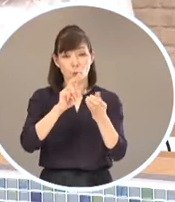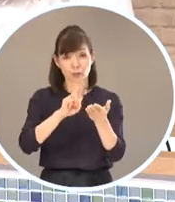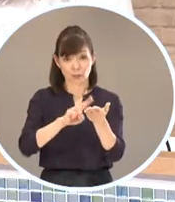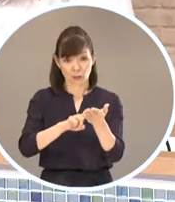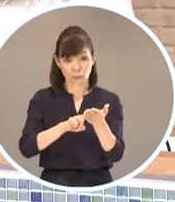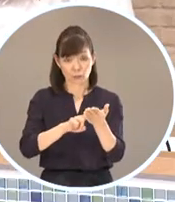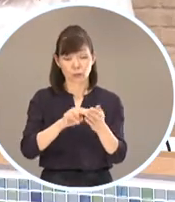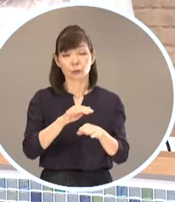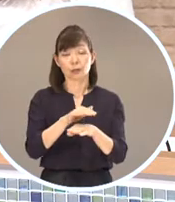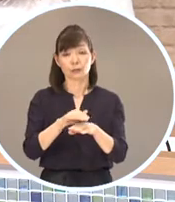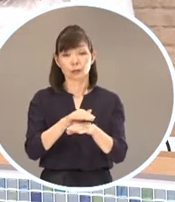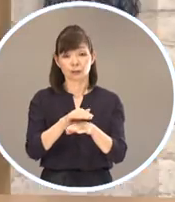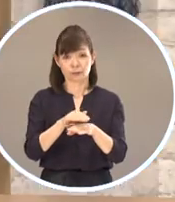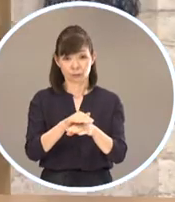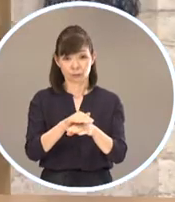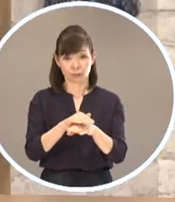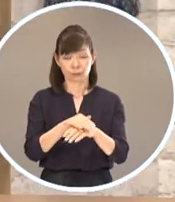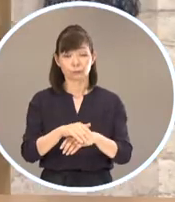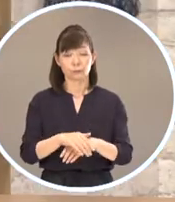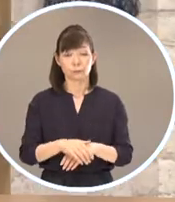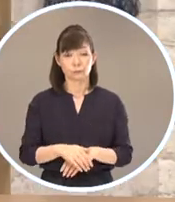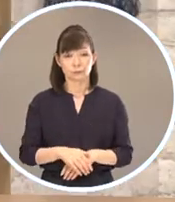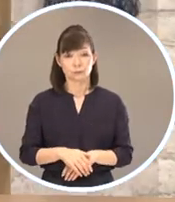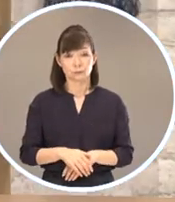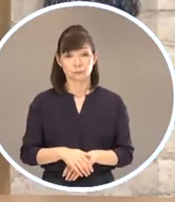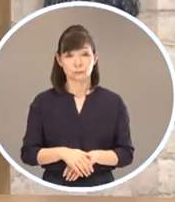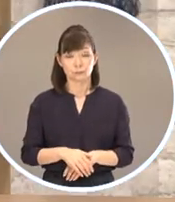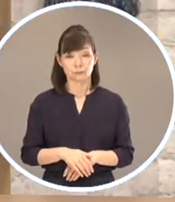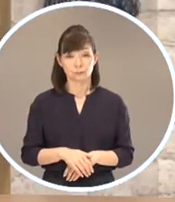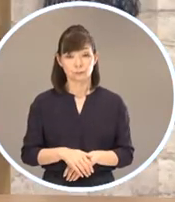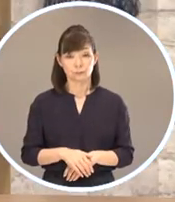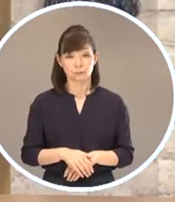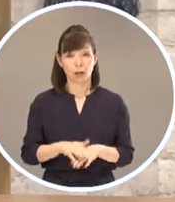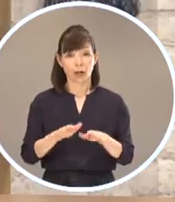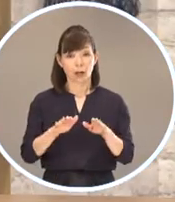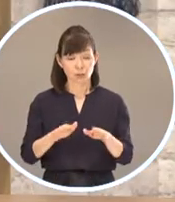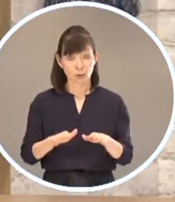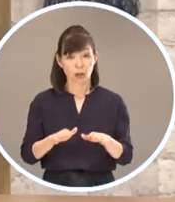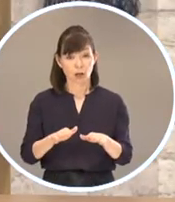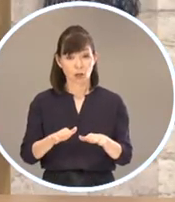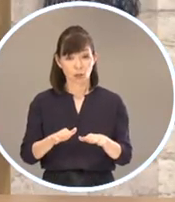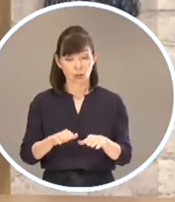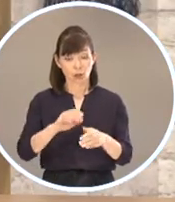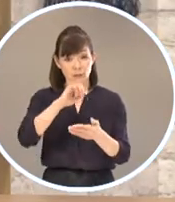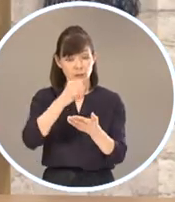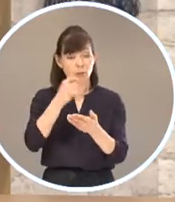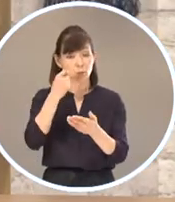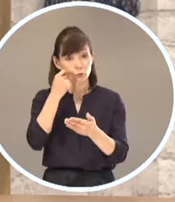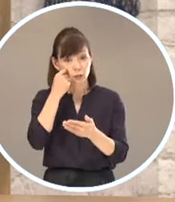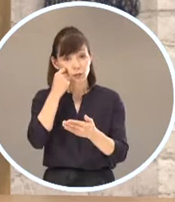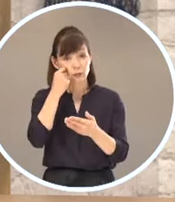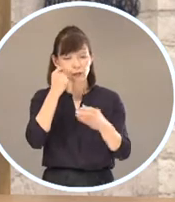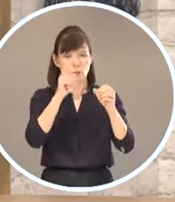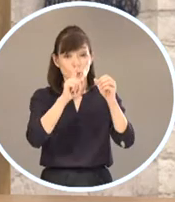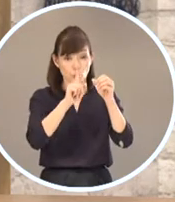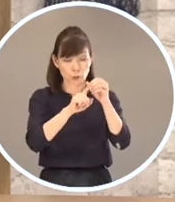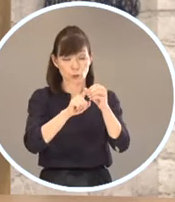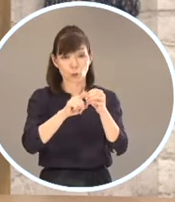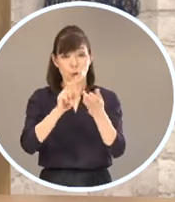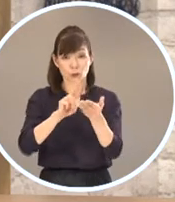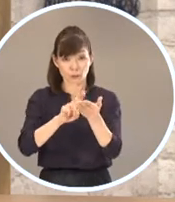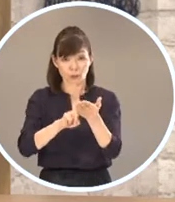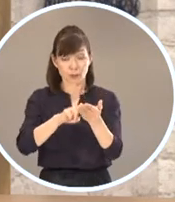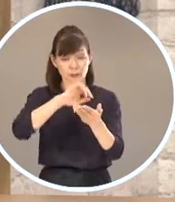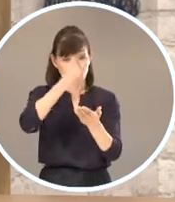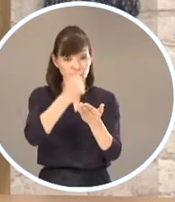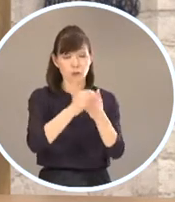なポイントだと思います。はい、で、そうなった時にはですね、現状では考えられないような高い目標を設定するわけですから、それ達成する